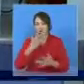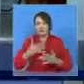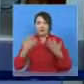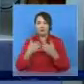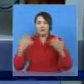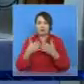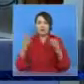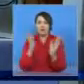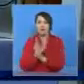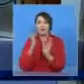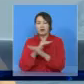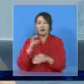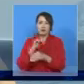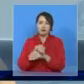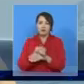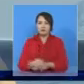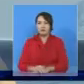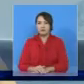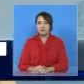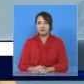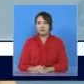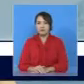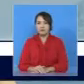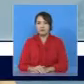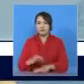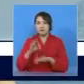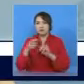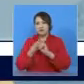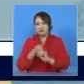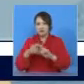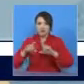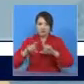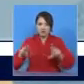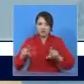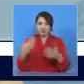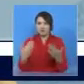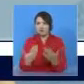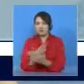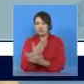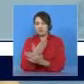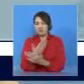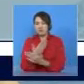жасанды желдету құрылғысына таңылды. Инфекциялық стационарларда бұл жаңа